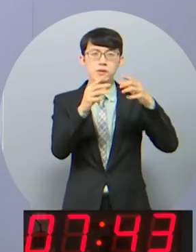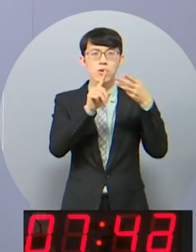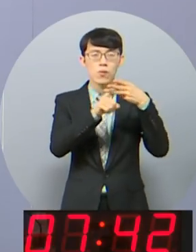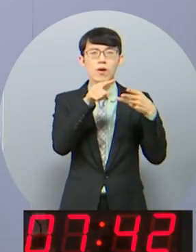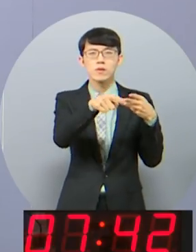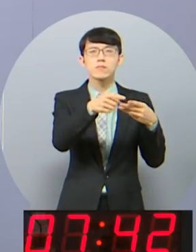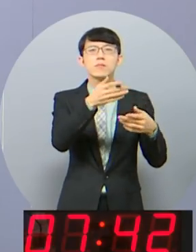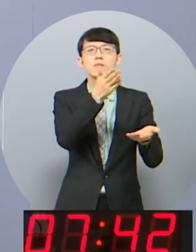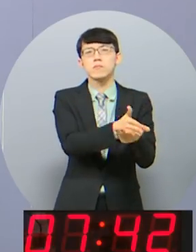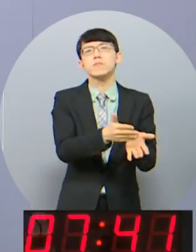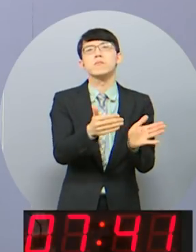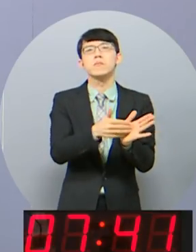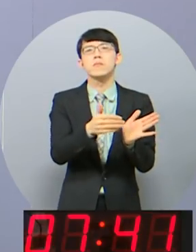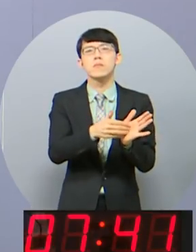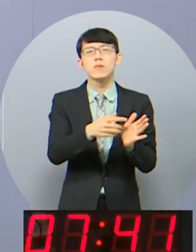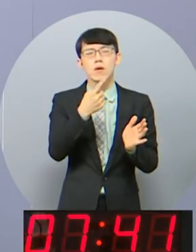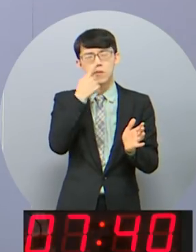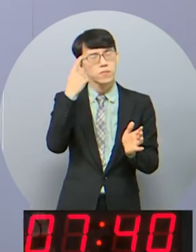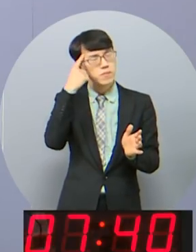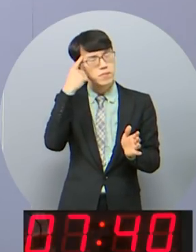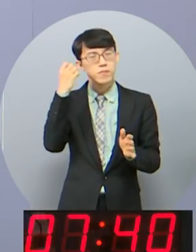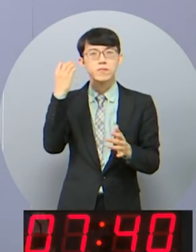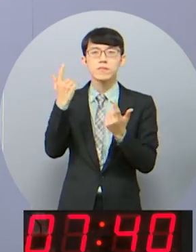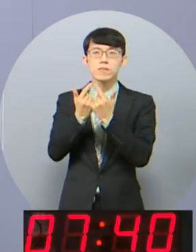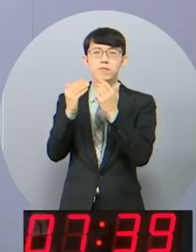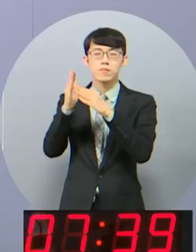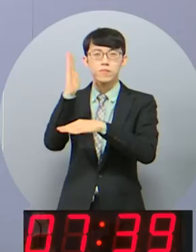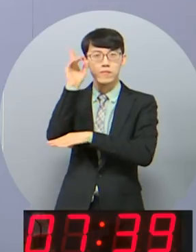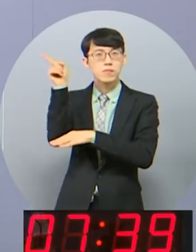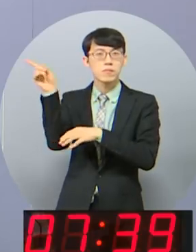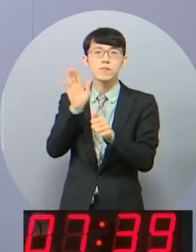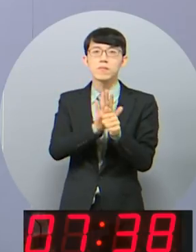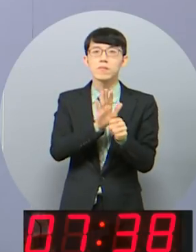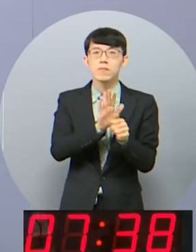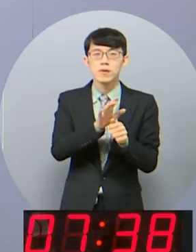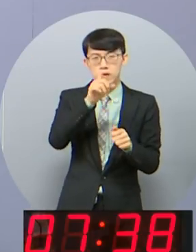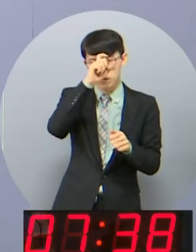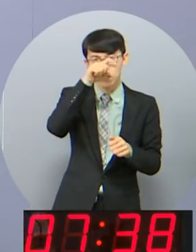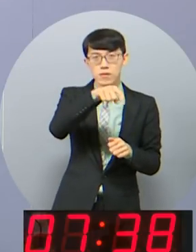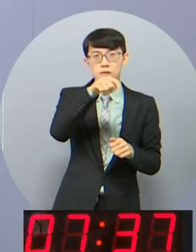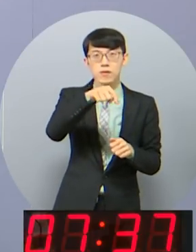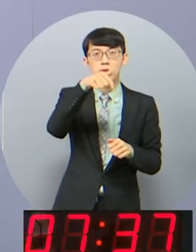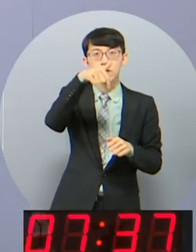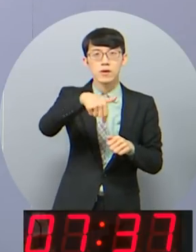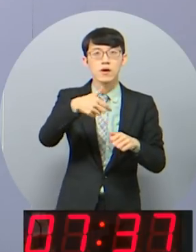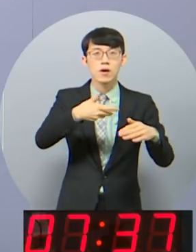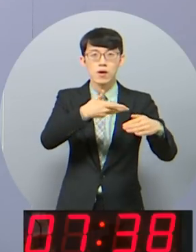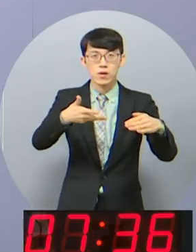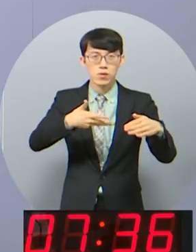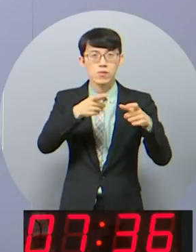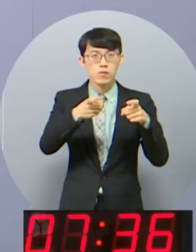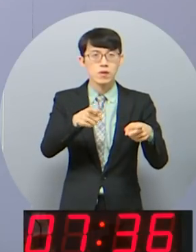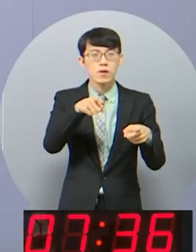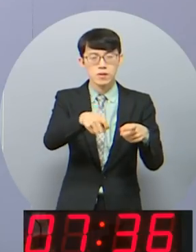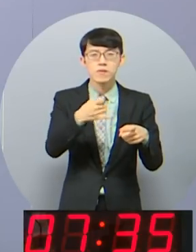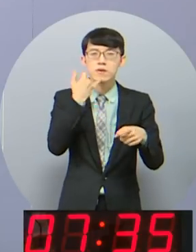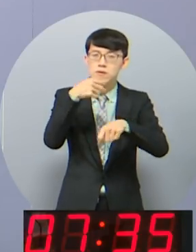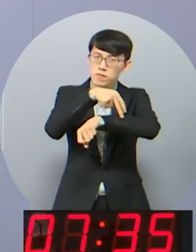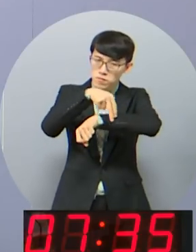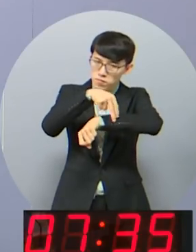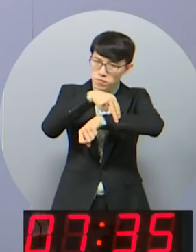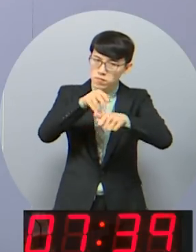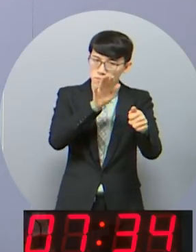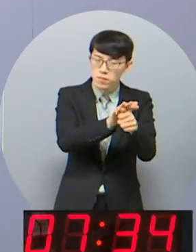已经半用了咱新北市政府，所以希望讲下个月干，那么做规划，那么希望讲北里公